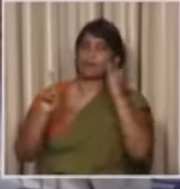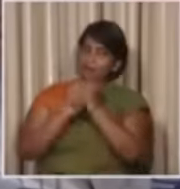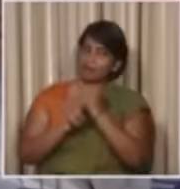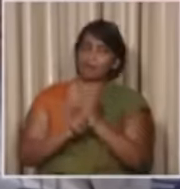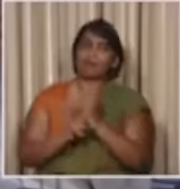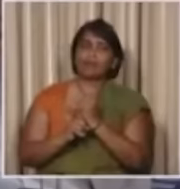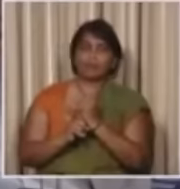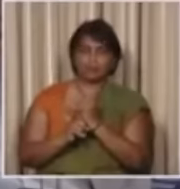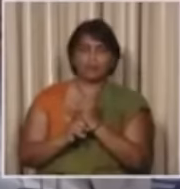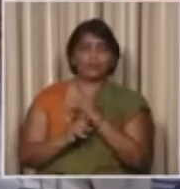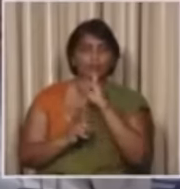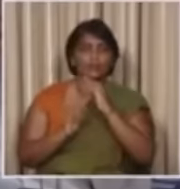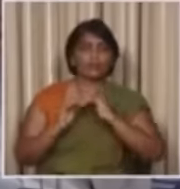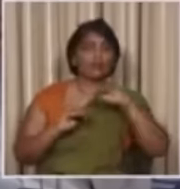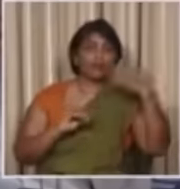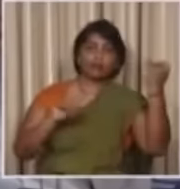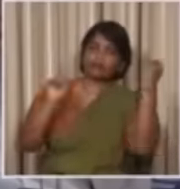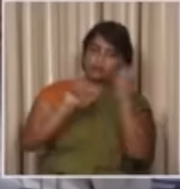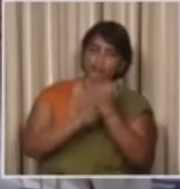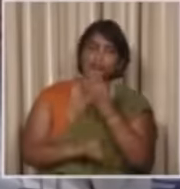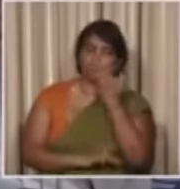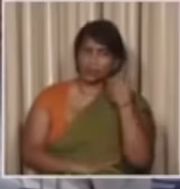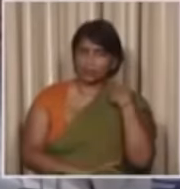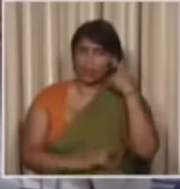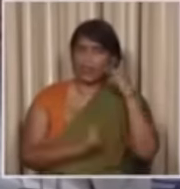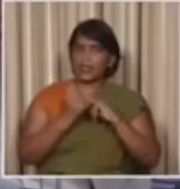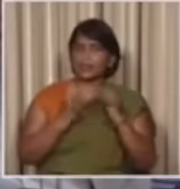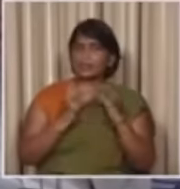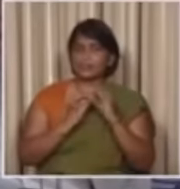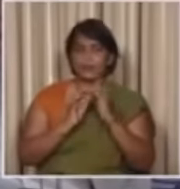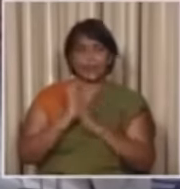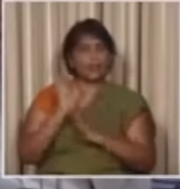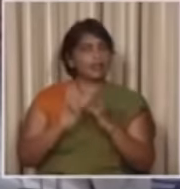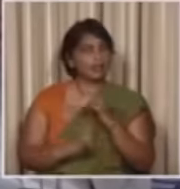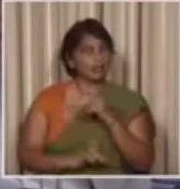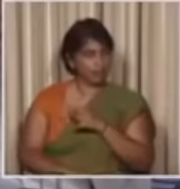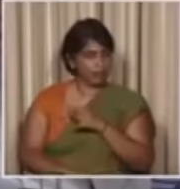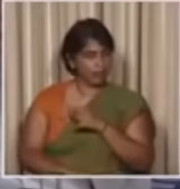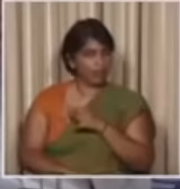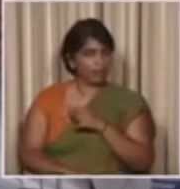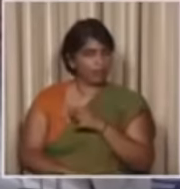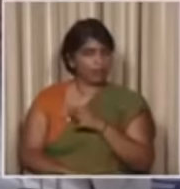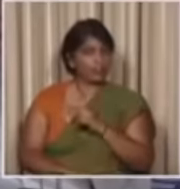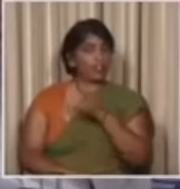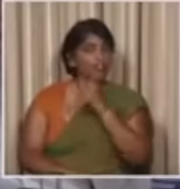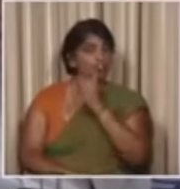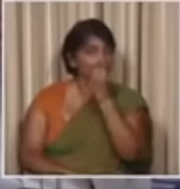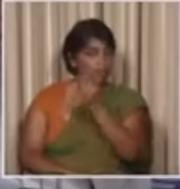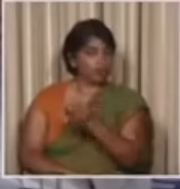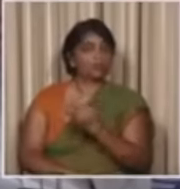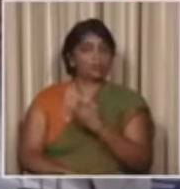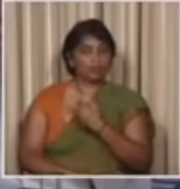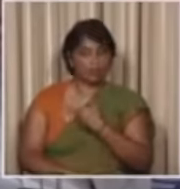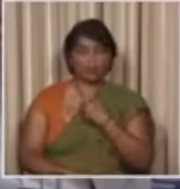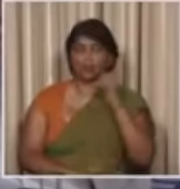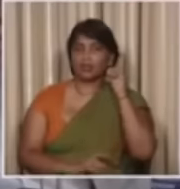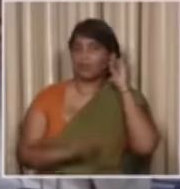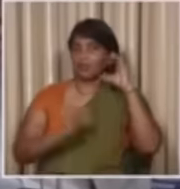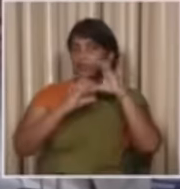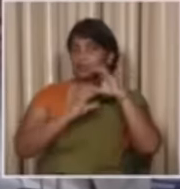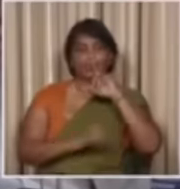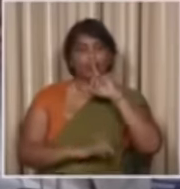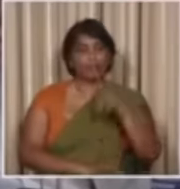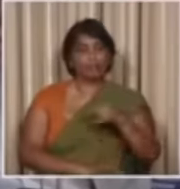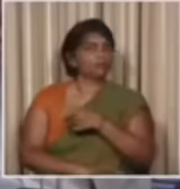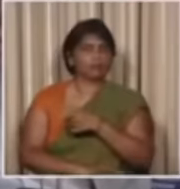පුළුවන් එළිය විවේචනය කරන්න පුළුවන්. මට මතකයි SB දිසානායක මැතිතුමා දඩුවම් කරපු දවසේ මං එදා ස්වර්ණවාහිනිය ගිහිල්ලා කිව්වා